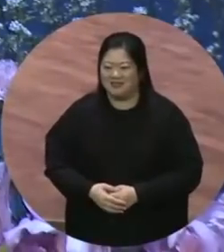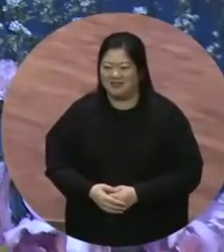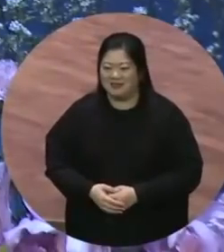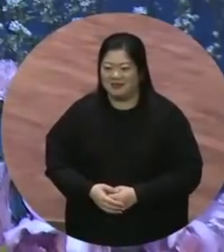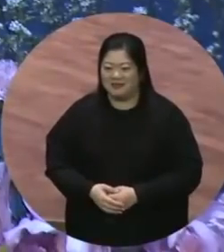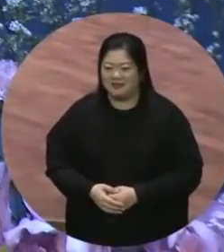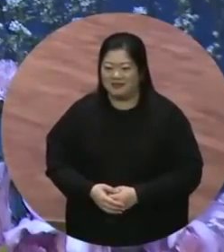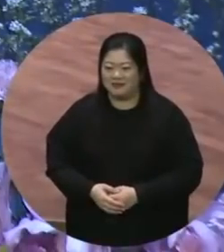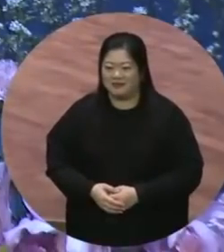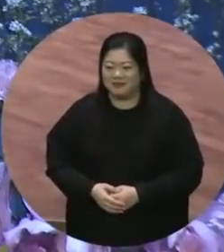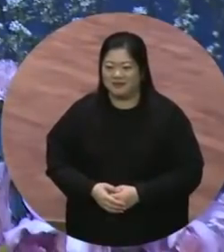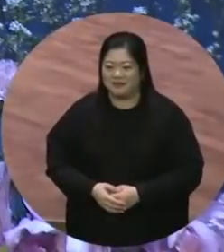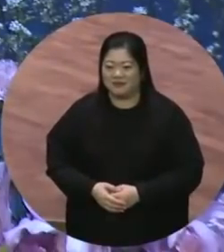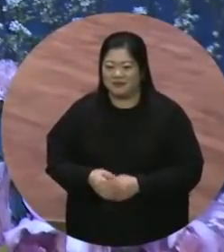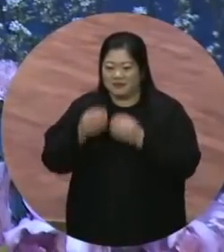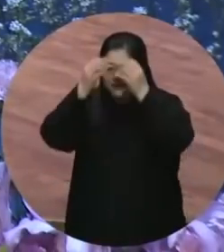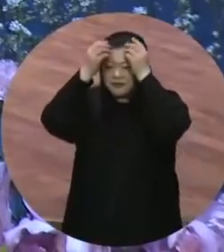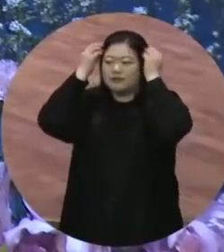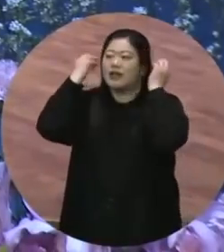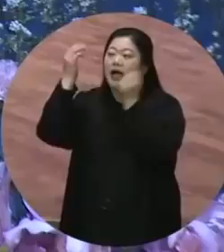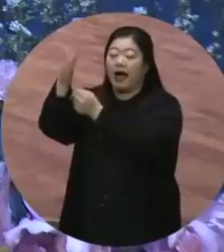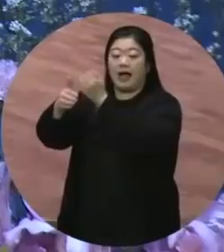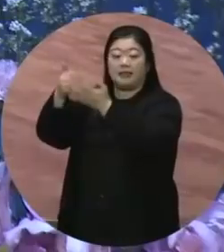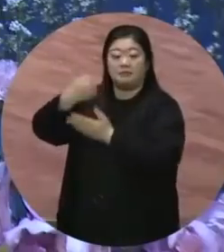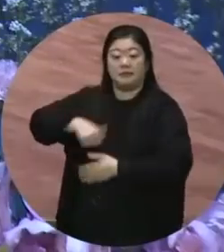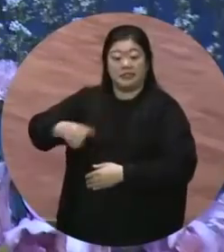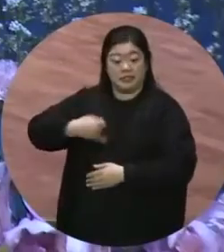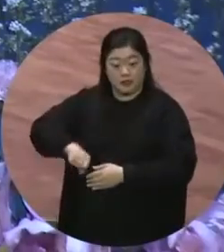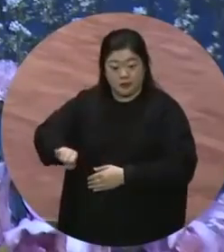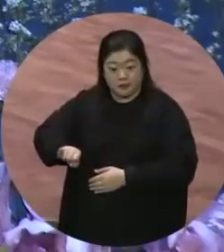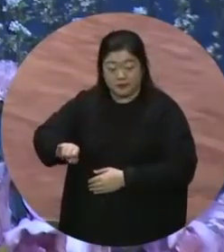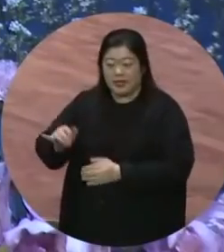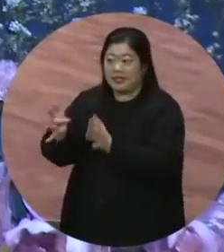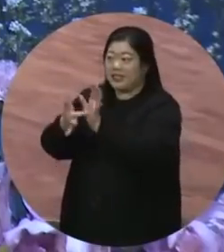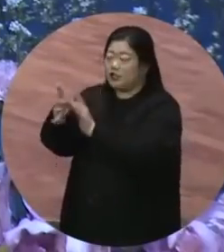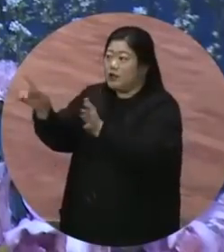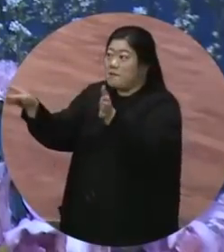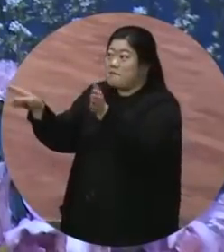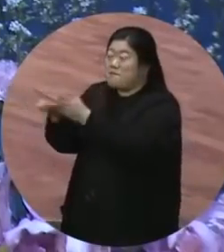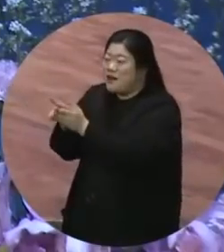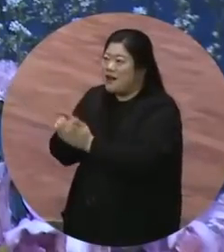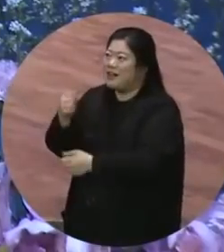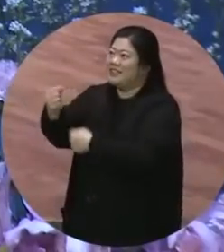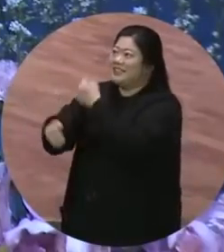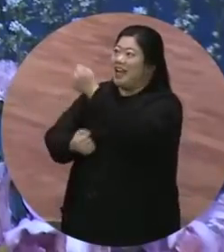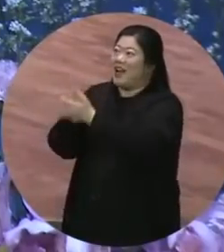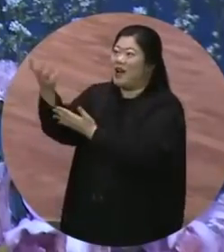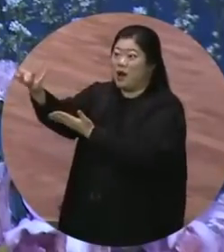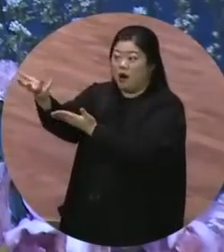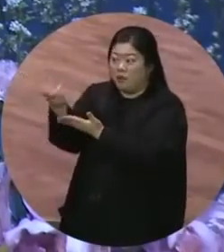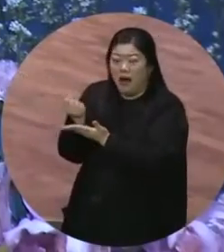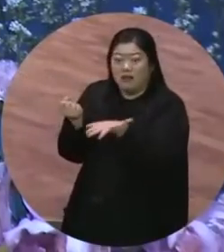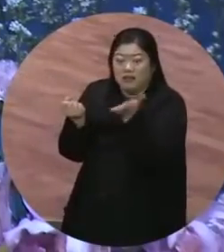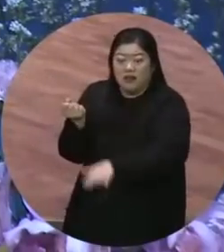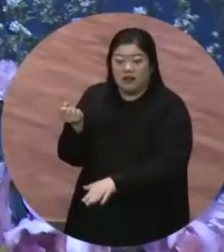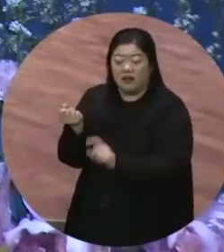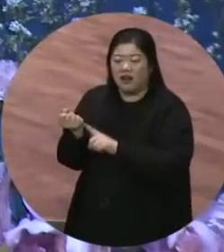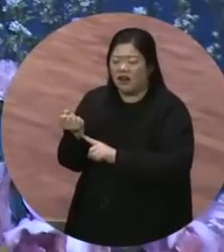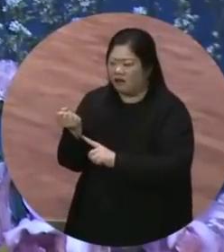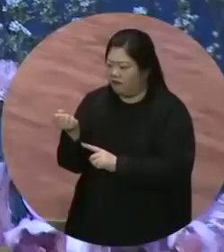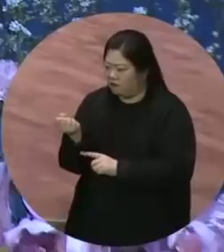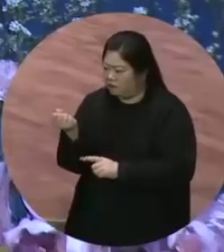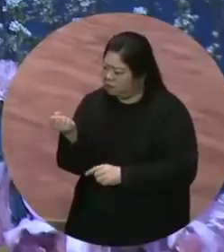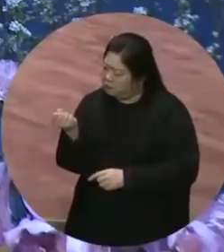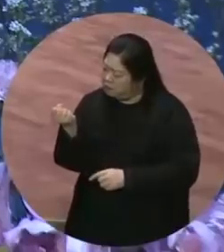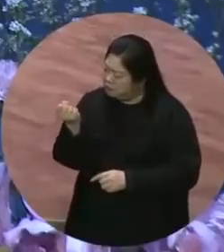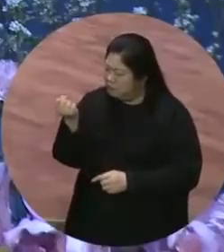하나님의 자녀는 예수 그리스도를 통해 주어진 참 자유를 누려야 돼요. 이거 못 누리면 사단에게 속고 있는